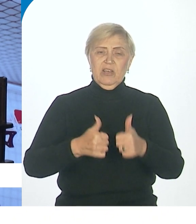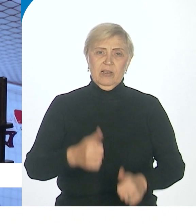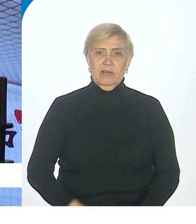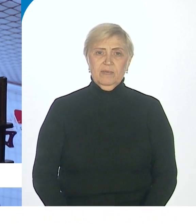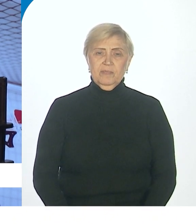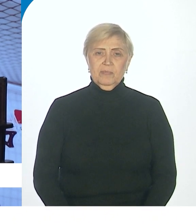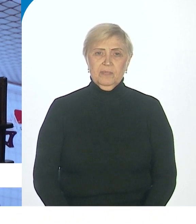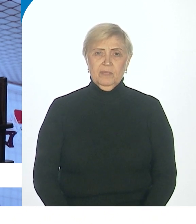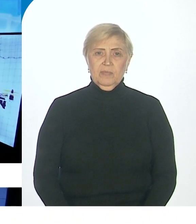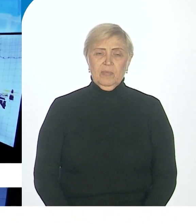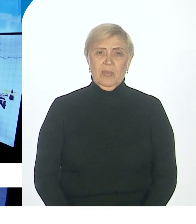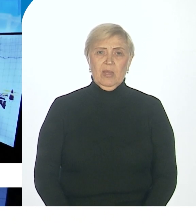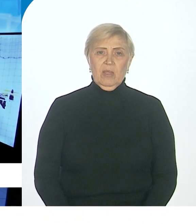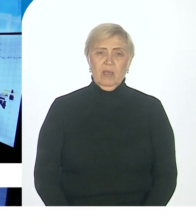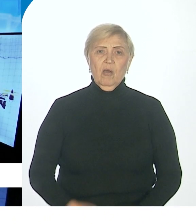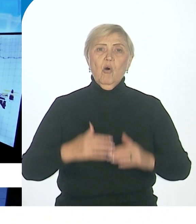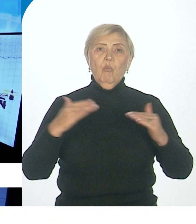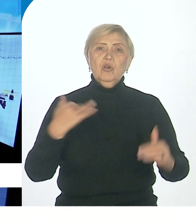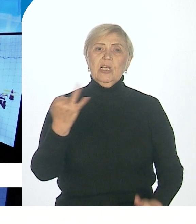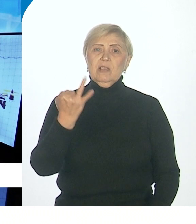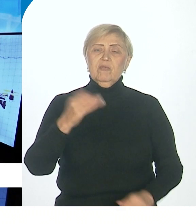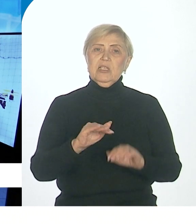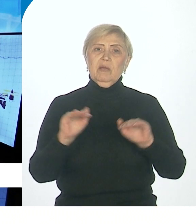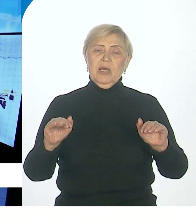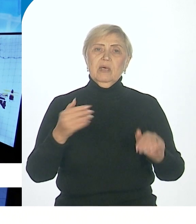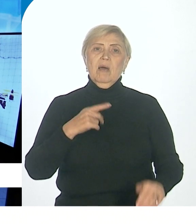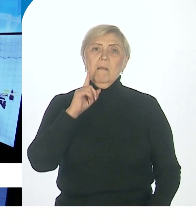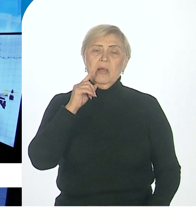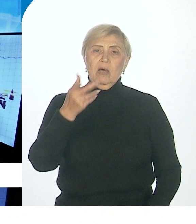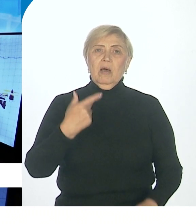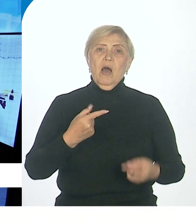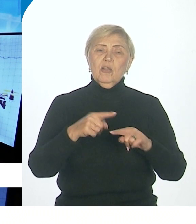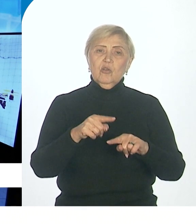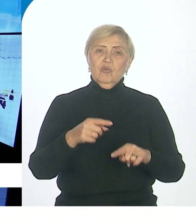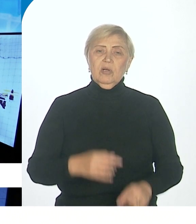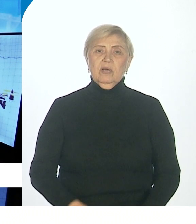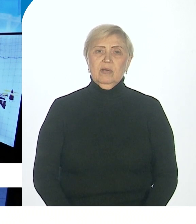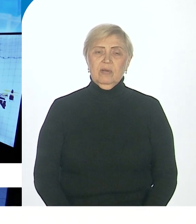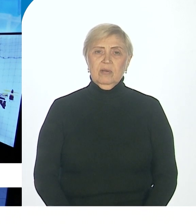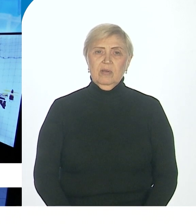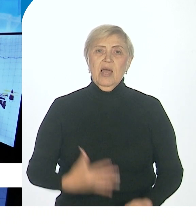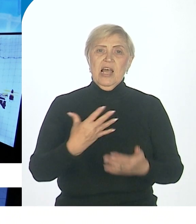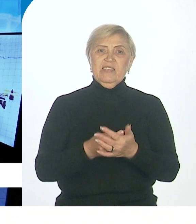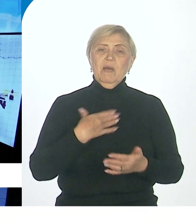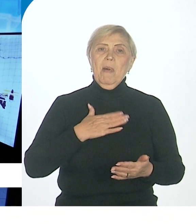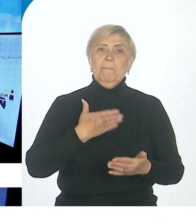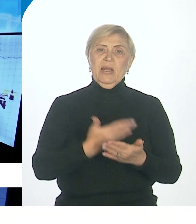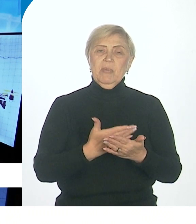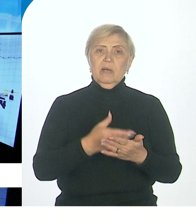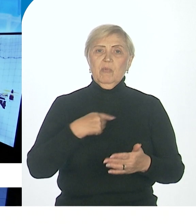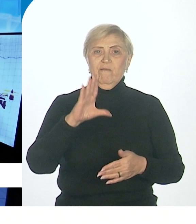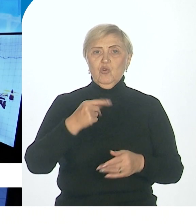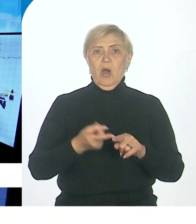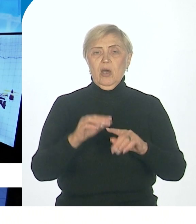больше заинтересованности от ребят, которые, ну я уверен, Дмитрий, конечно, вдохновит своим примером. Все это случится,